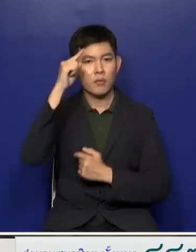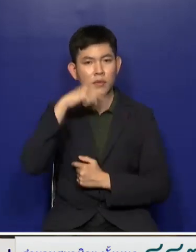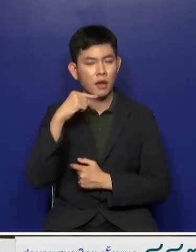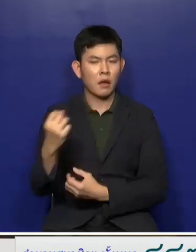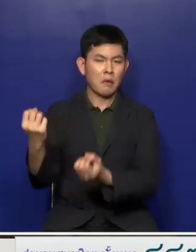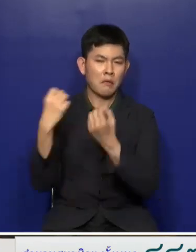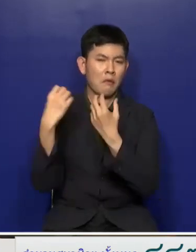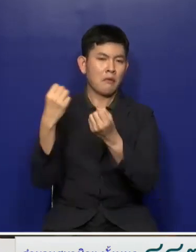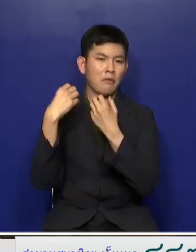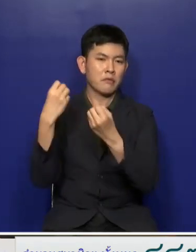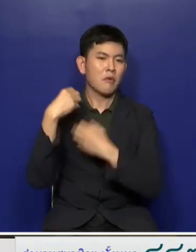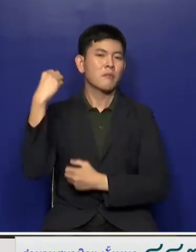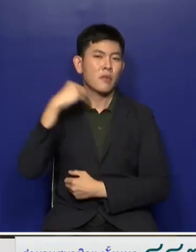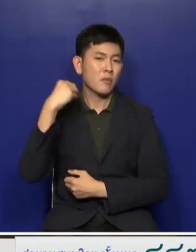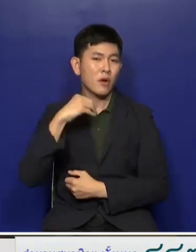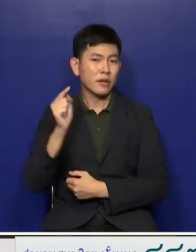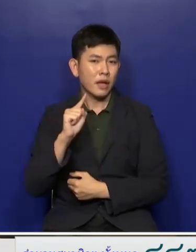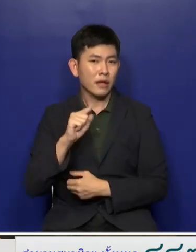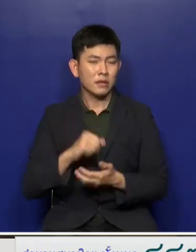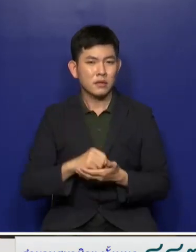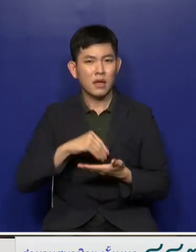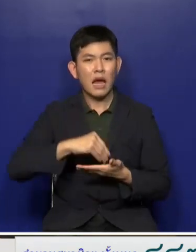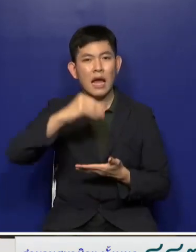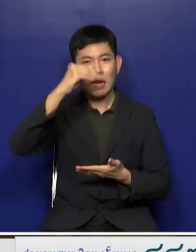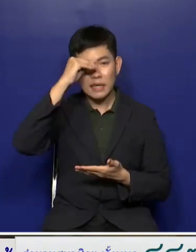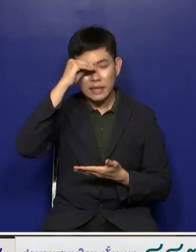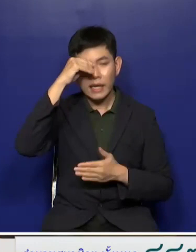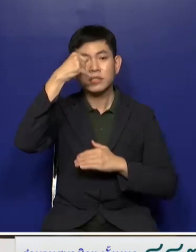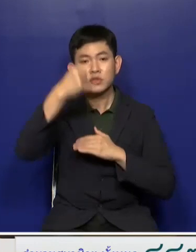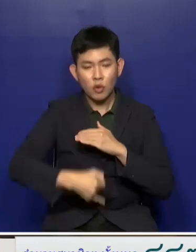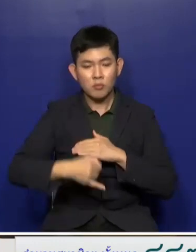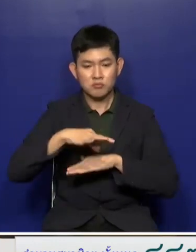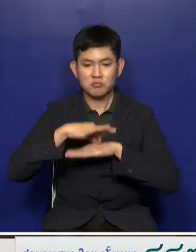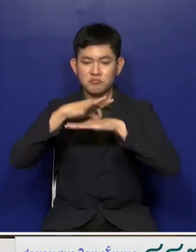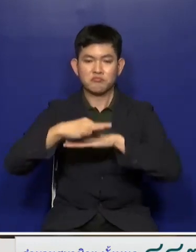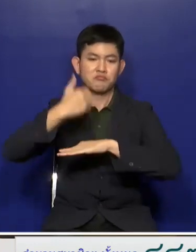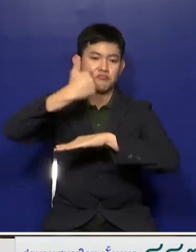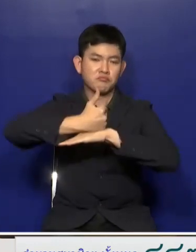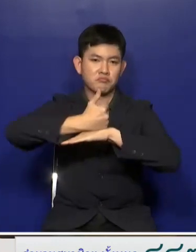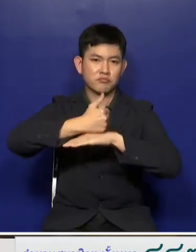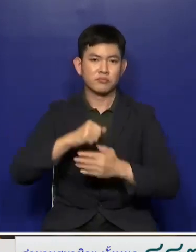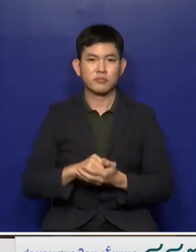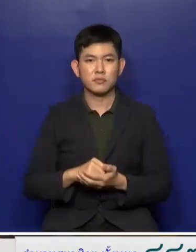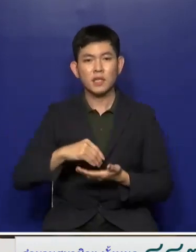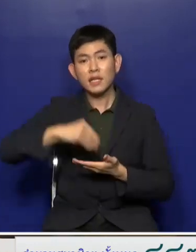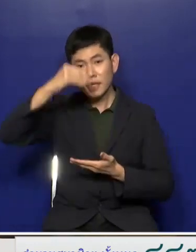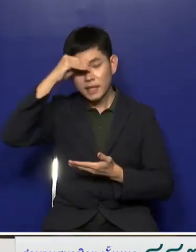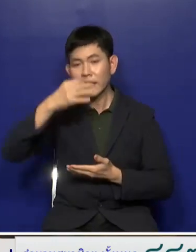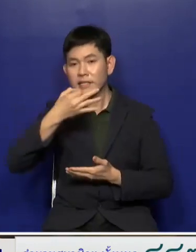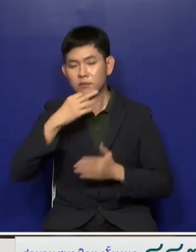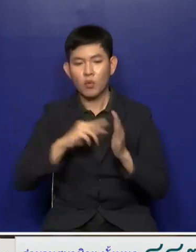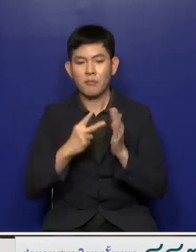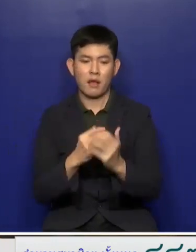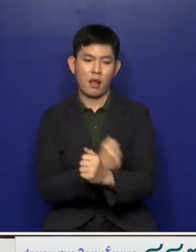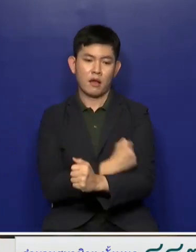อยู่ตลอดว่าเรียนไปต้องเป็นเจ้าคนในคนเรียนอาชีวะคือการใช้แรงงาน